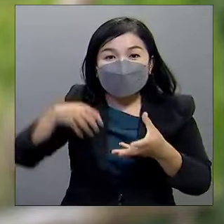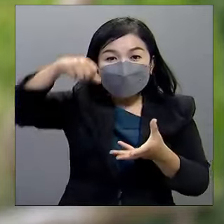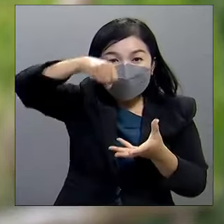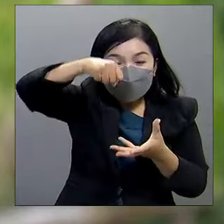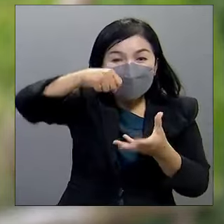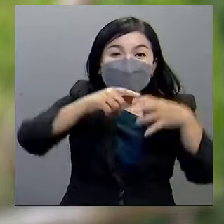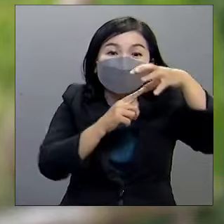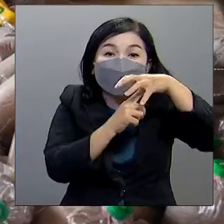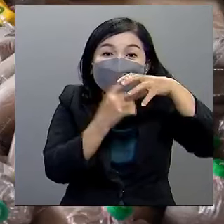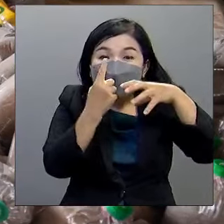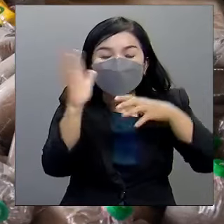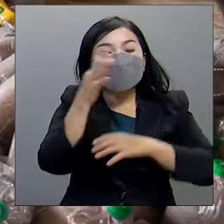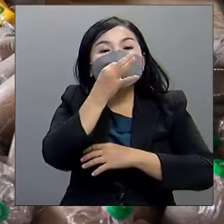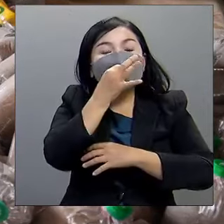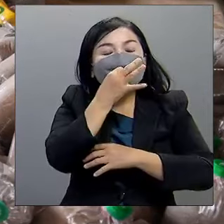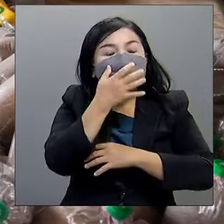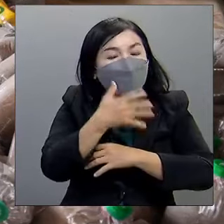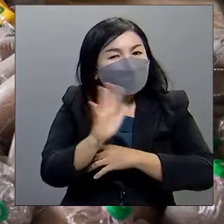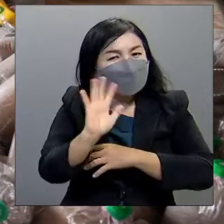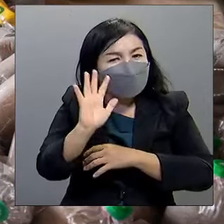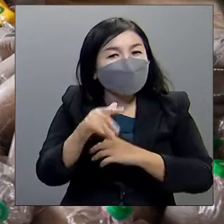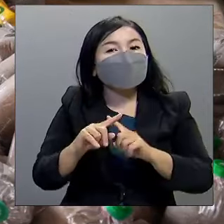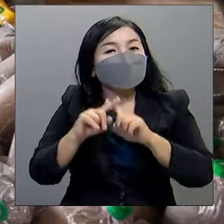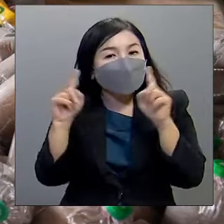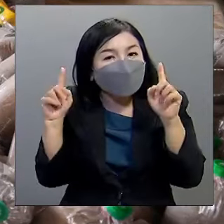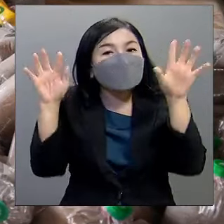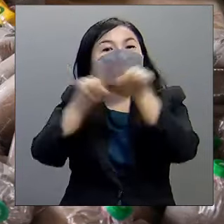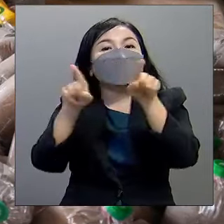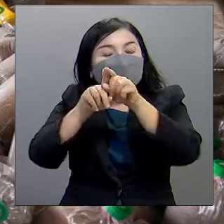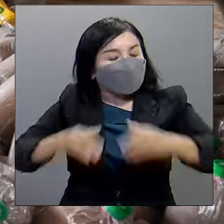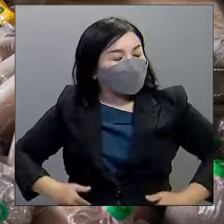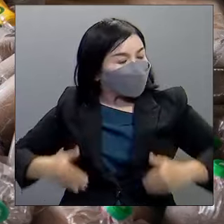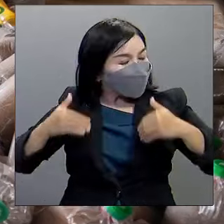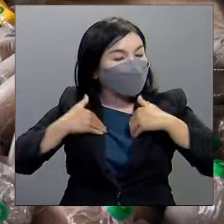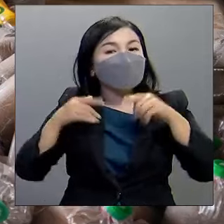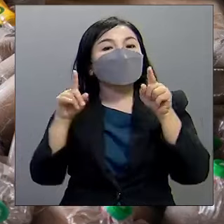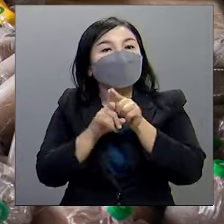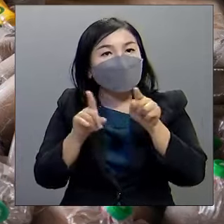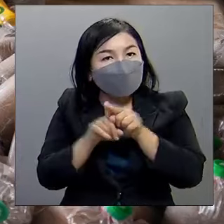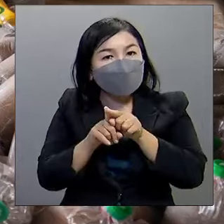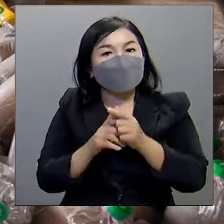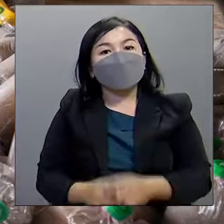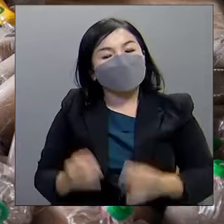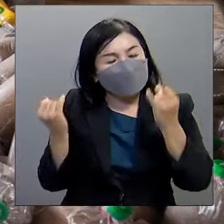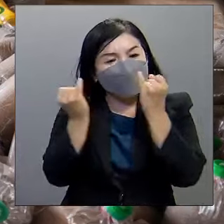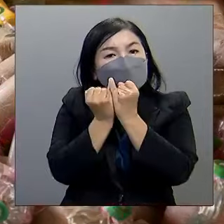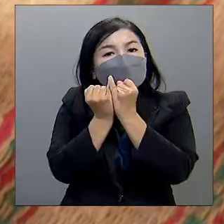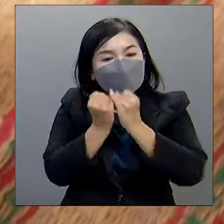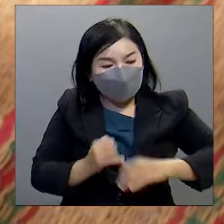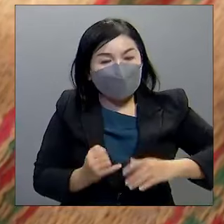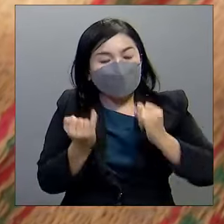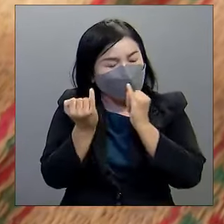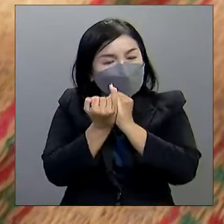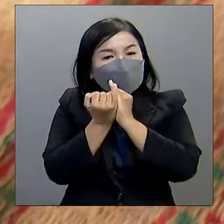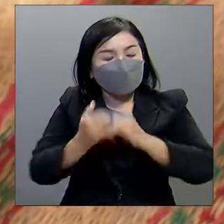ห็ดเนี่ยเป็นเพียงแค่อาชีพแล้วแต่ผมมองว่าการเพาะเห็ดเนี่ยเป็นดั่งชีวิตของผมเป็นชีวิตที่ไม่สามารถที่จะลาออกจากการเพาะเห็ดของผมไป